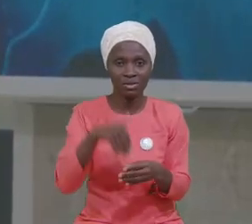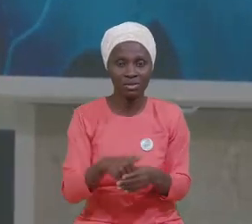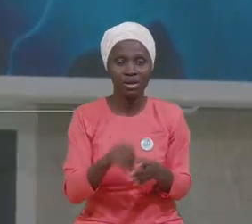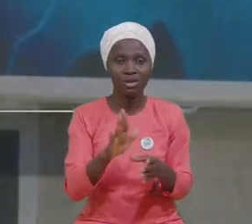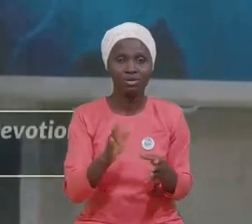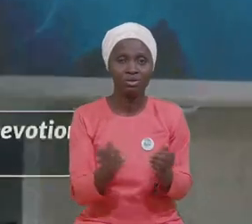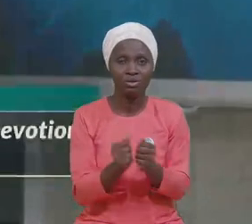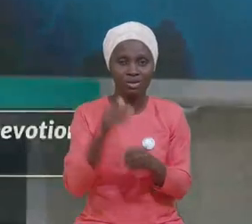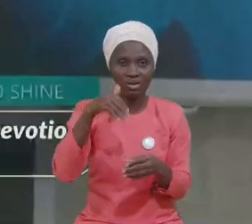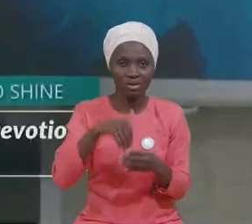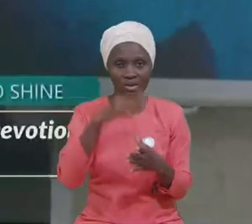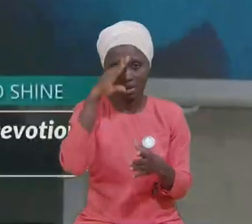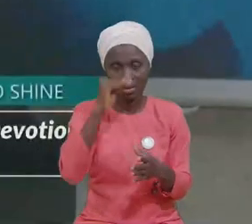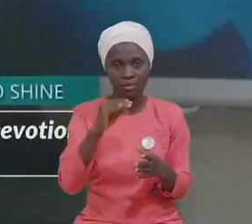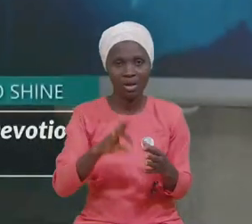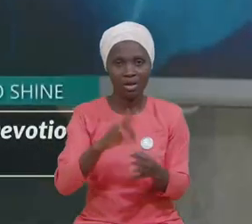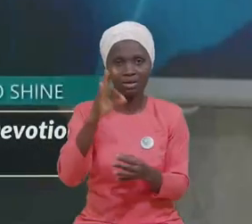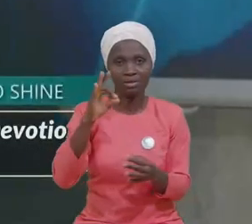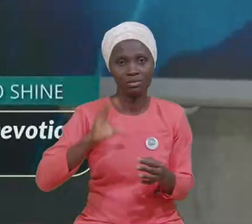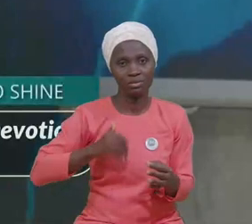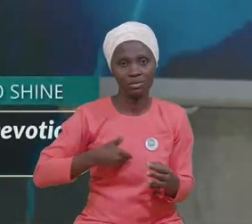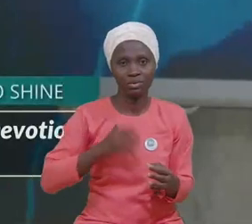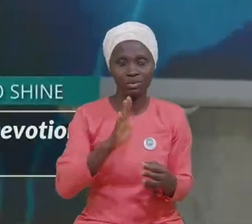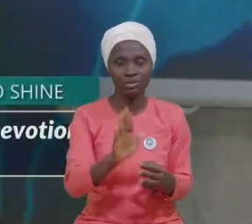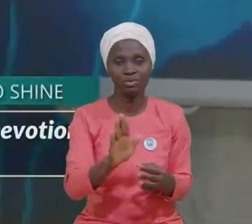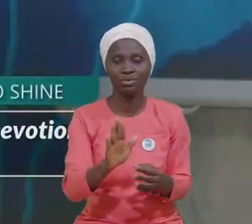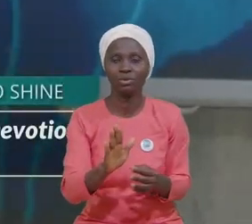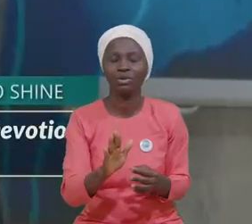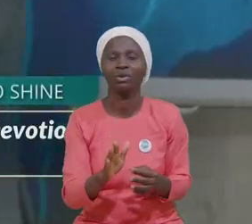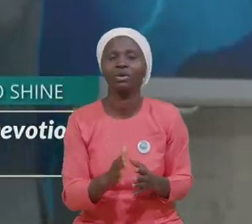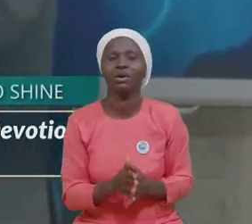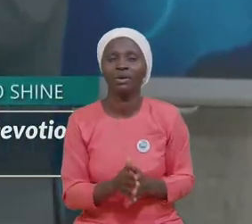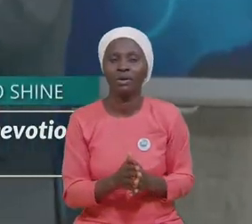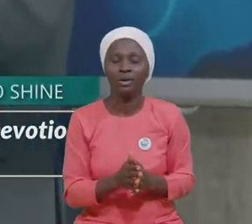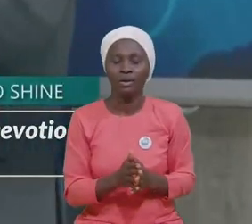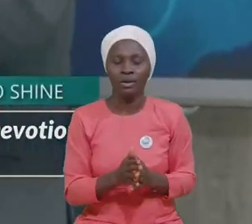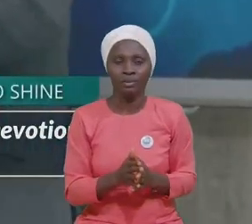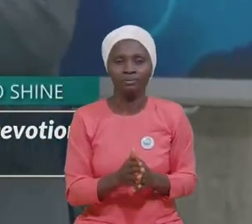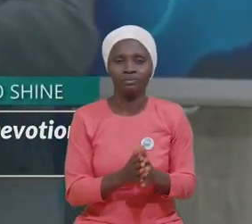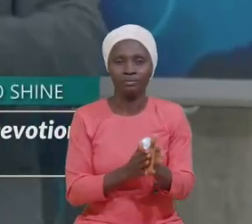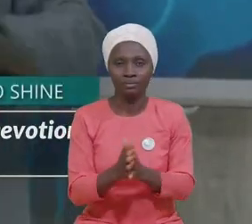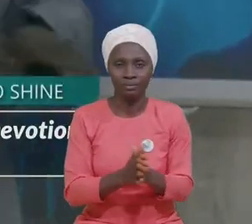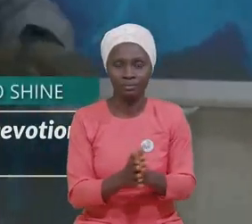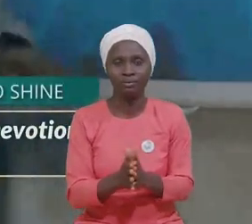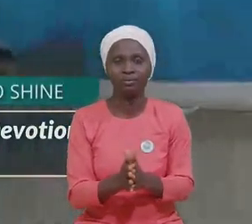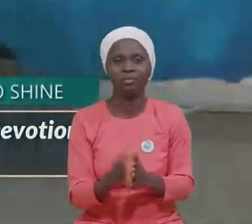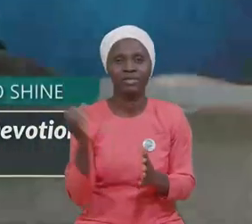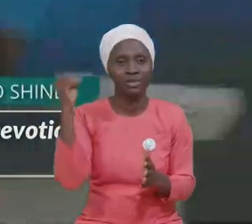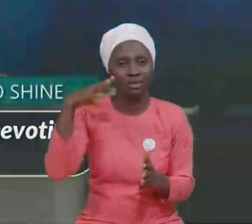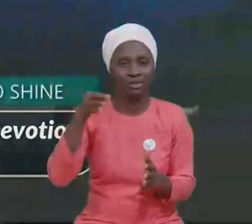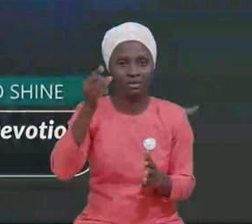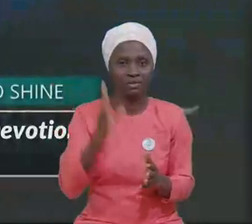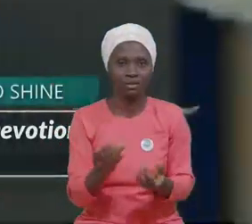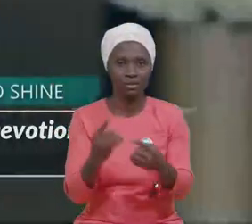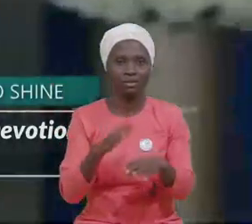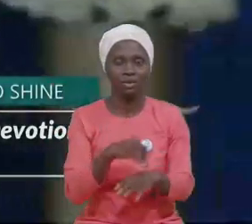homme intérieur, ton âme, ton esprit, ton attention, tout ce qui est en toi, la grâce de Dieu vient en toi.